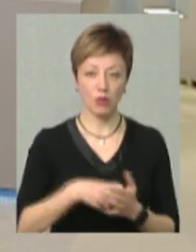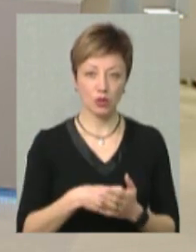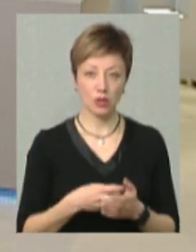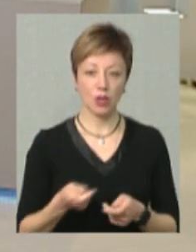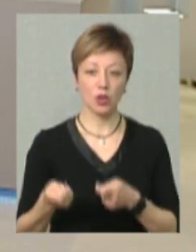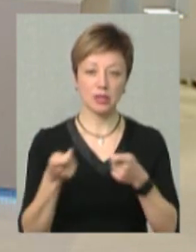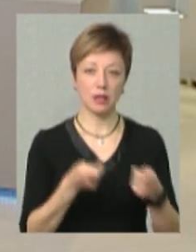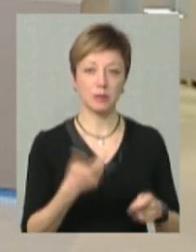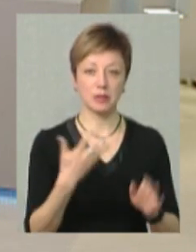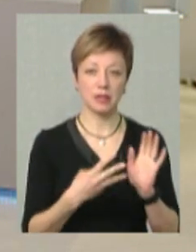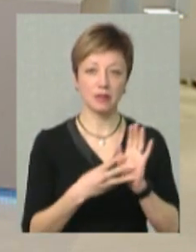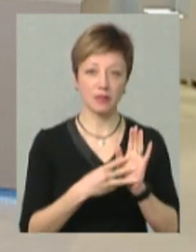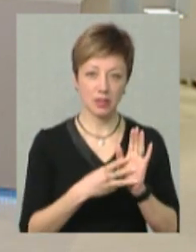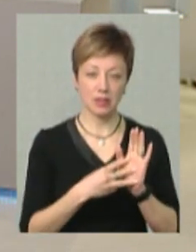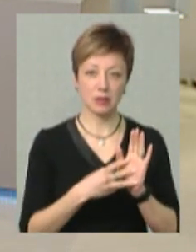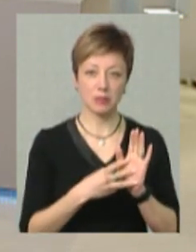доставлено